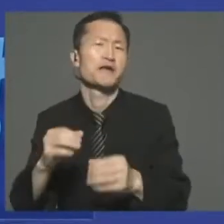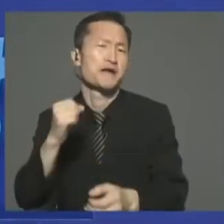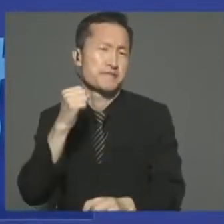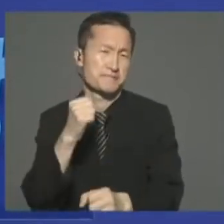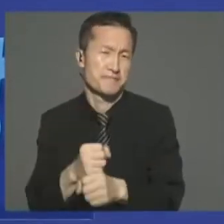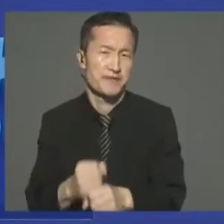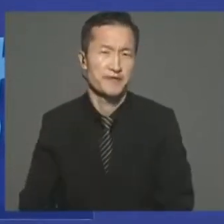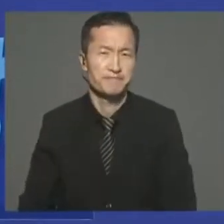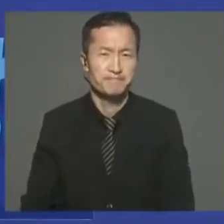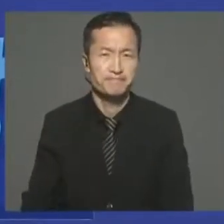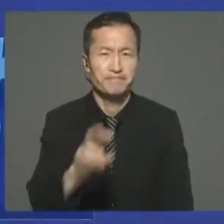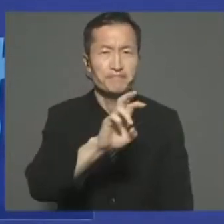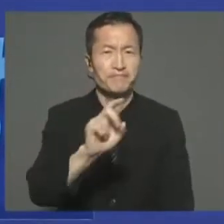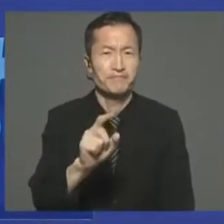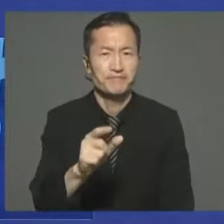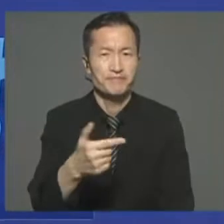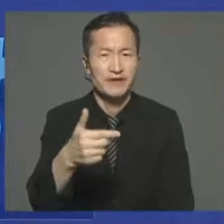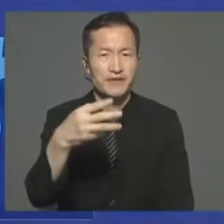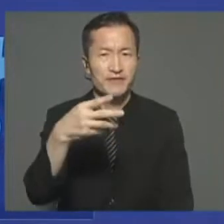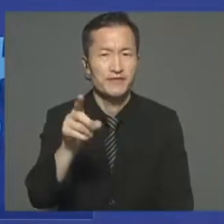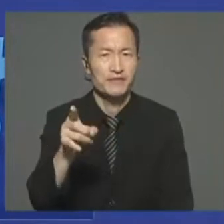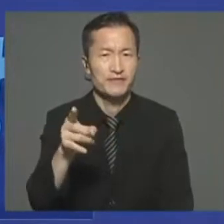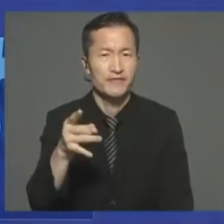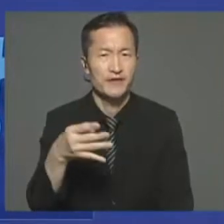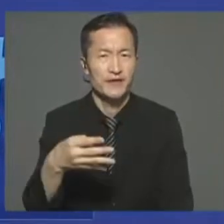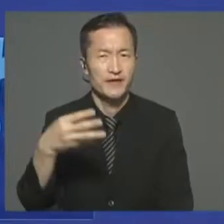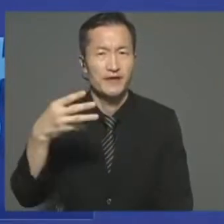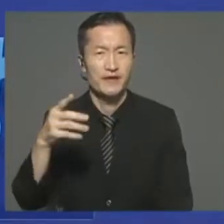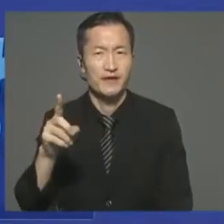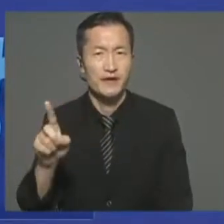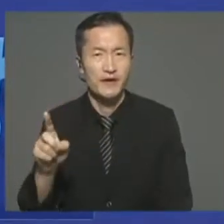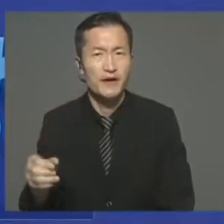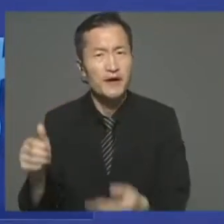넬슨 만델라, 그는 민족의 창이라고 하는